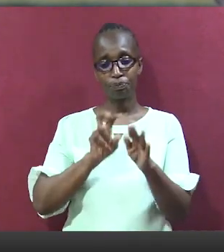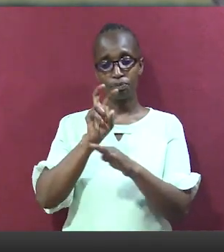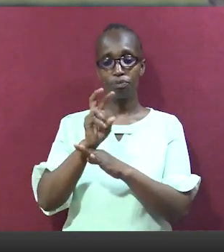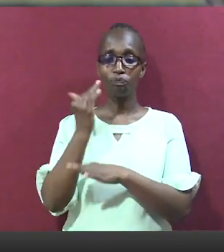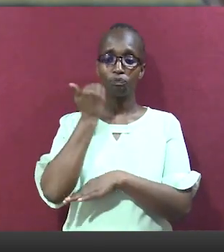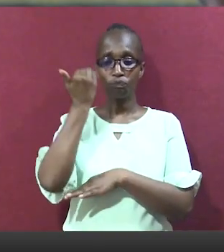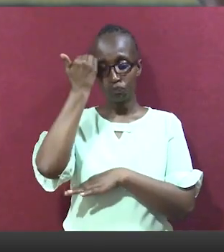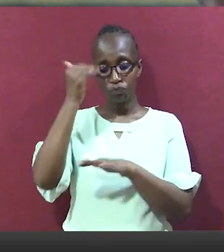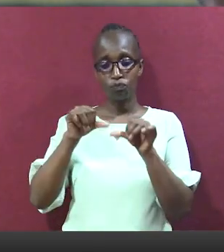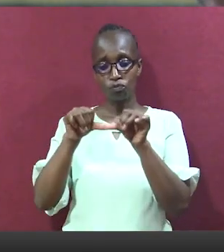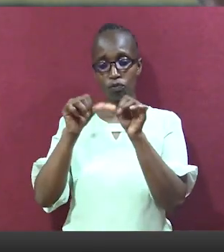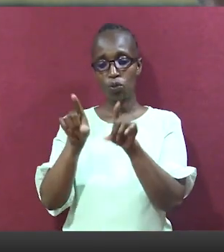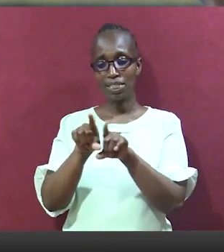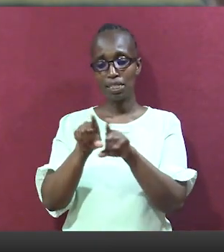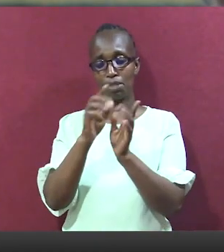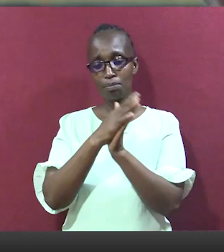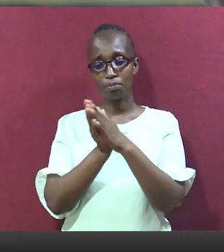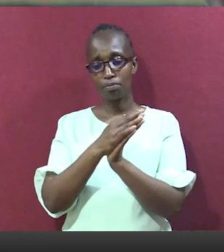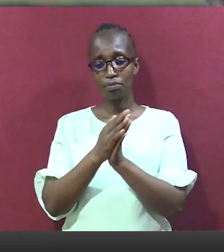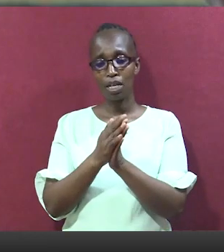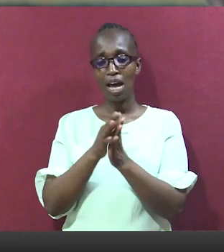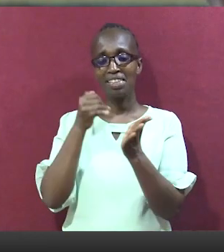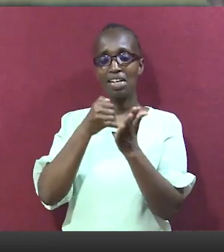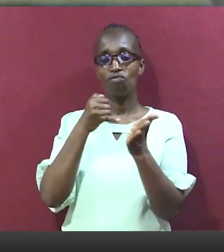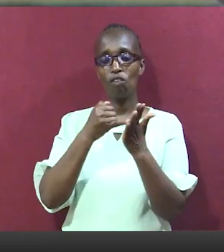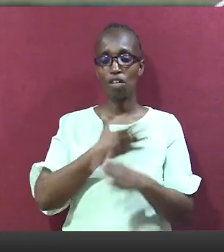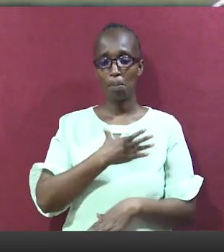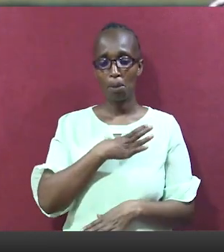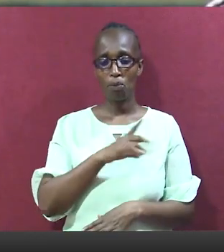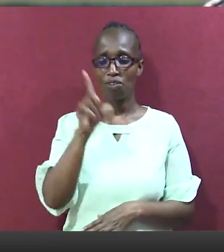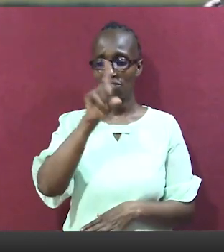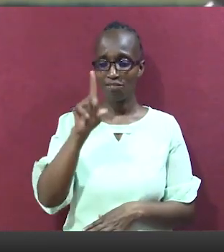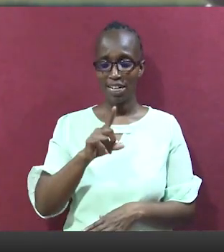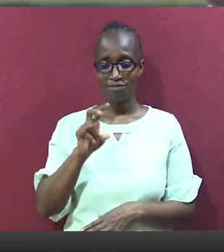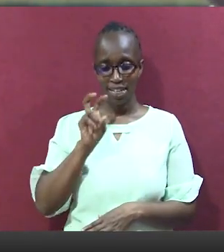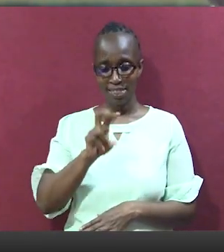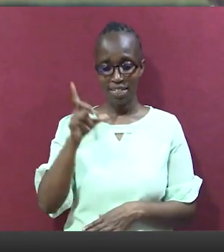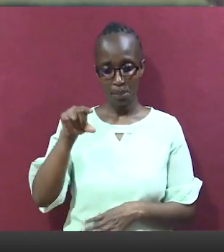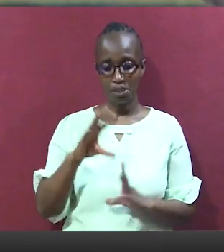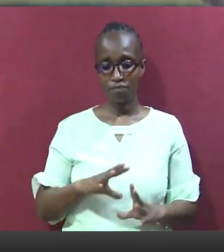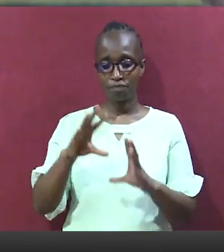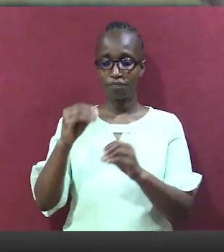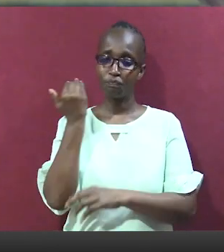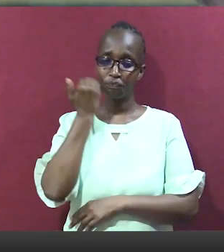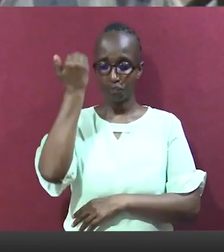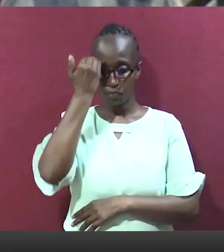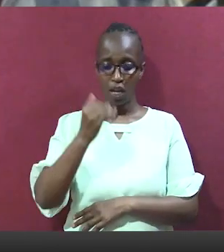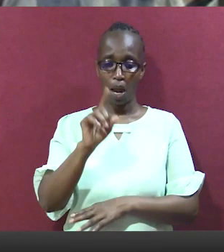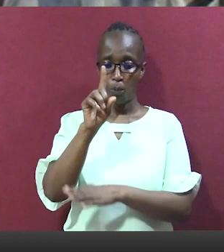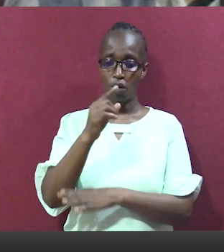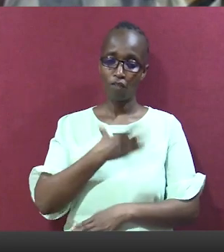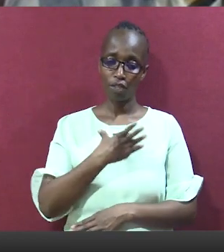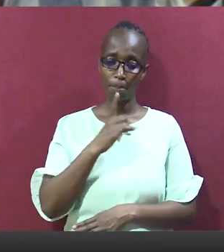la kuudhi sana kuona kuwa koti bado inaendelea na kesi kama hizi, na wale wahusika wakuu ambao ni polisi wa uwaji hatujaona wakifikishwa kizimbani. I'm